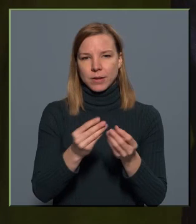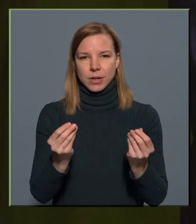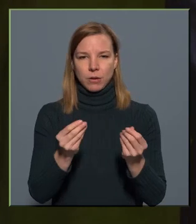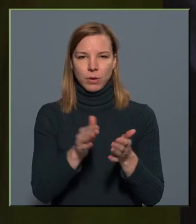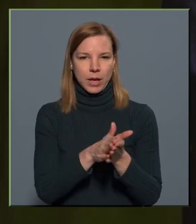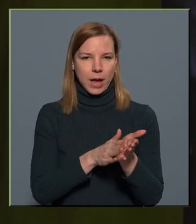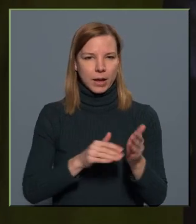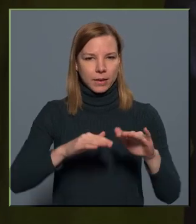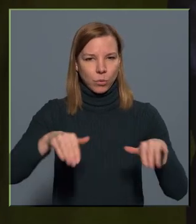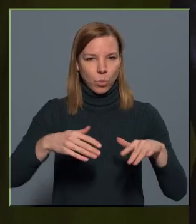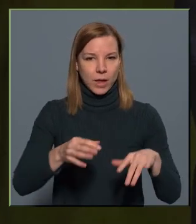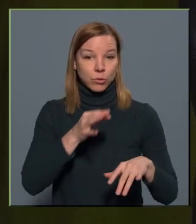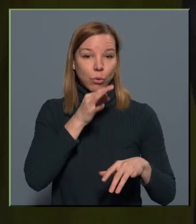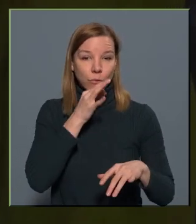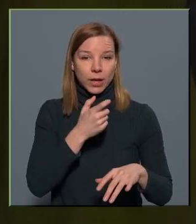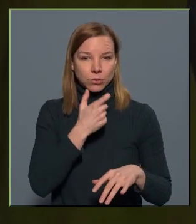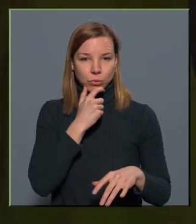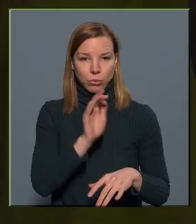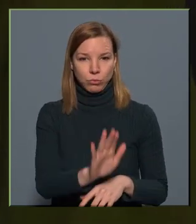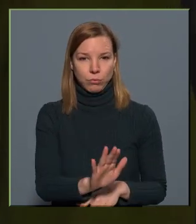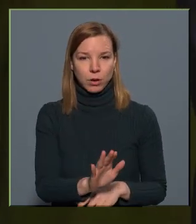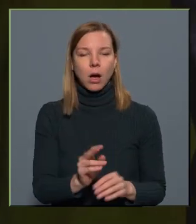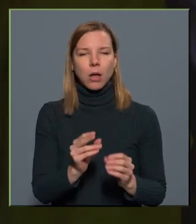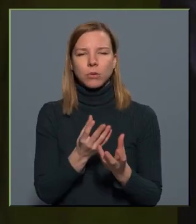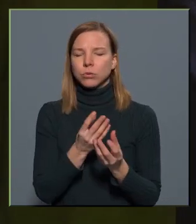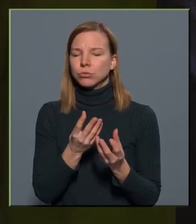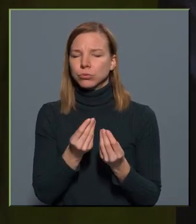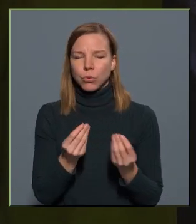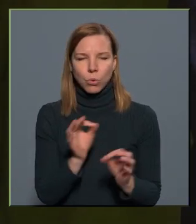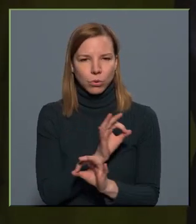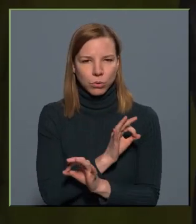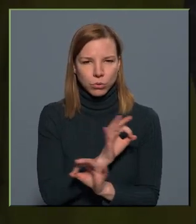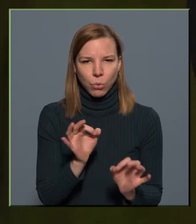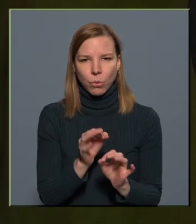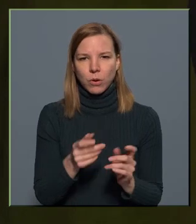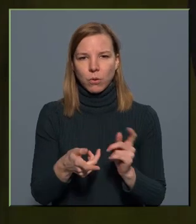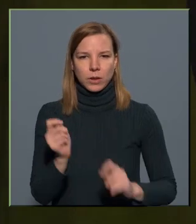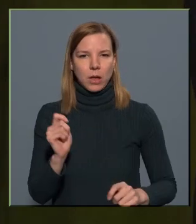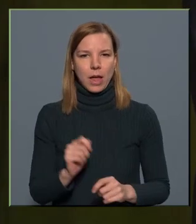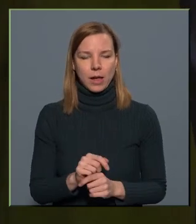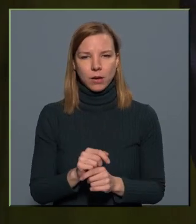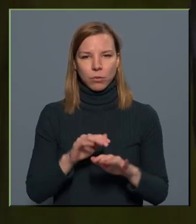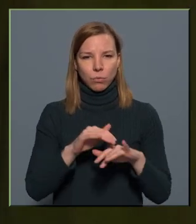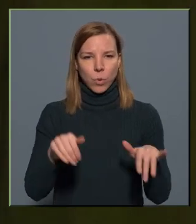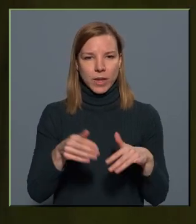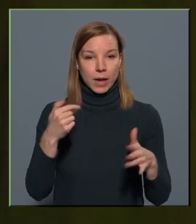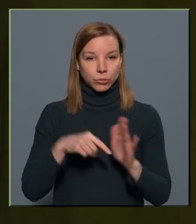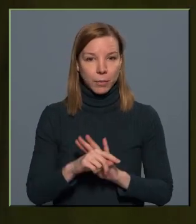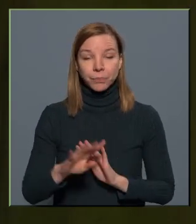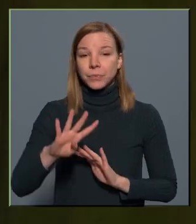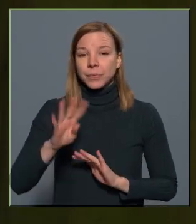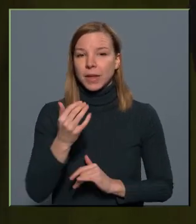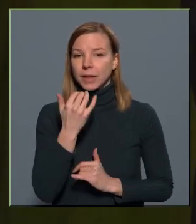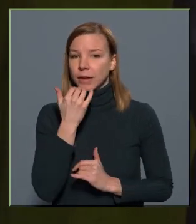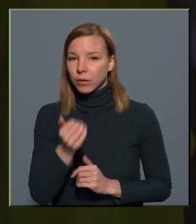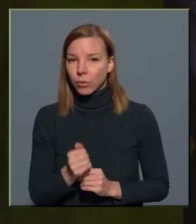úszni, azok nagyon sok jó dolgot találnak a úszóvingba. A negyedik köszönet pedig a Kőbányai